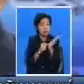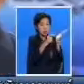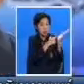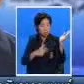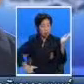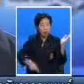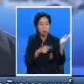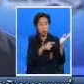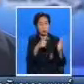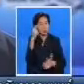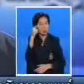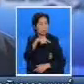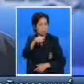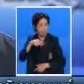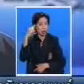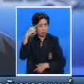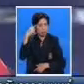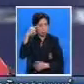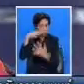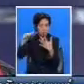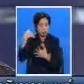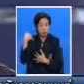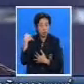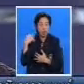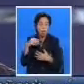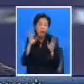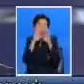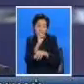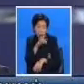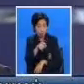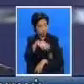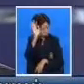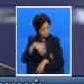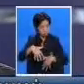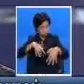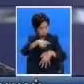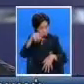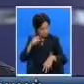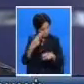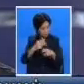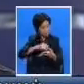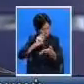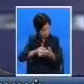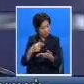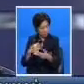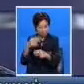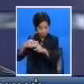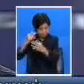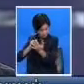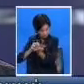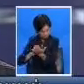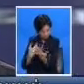นะครับทำนองว่าช่วยกันเซ็นชื่อนะแล้วก็จะมีการเอ่อขอให้พระราชทานอภัยโทษ